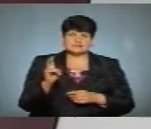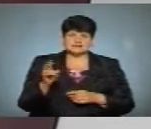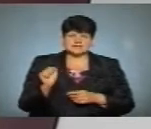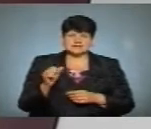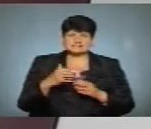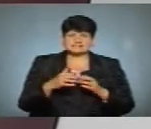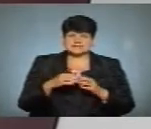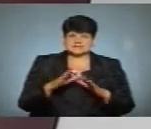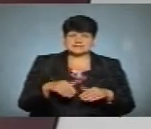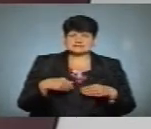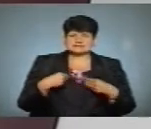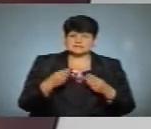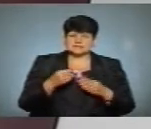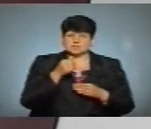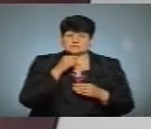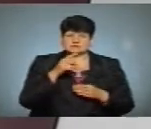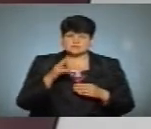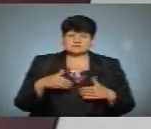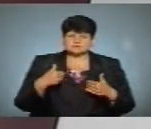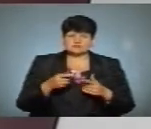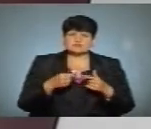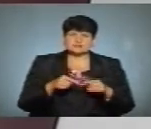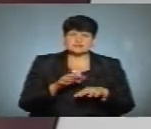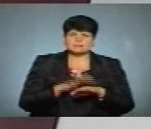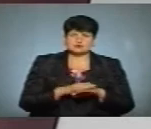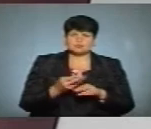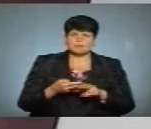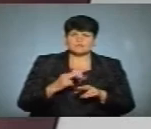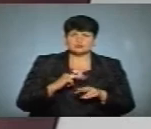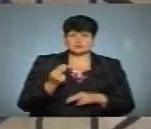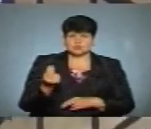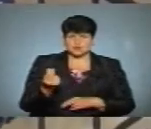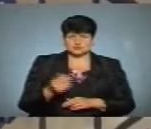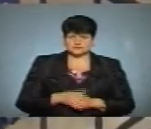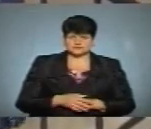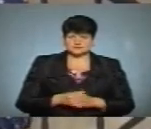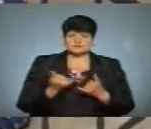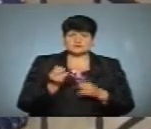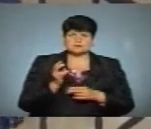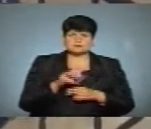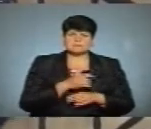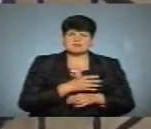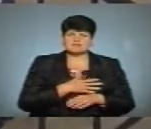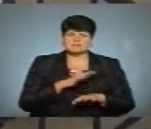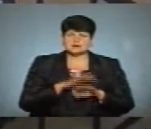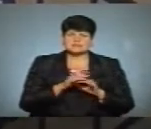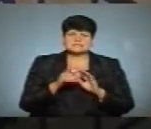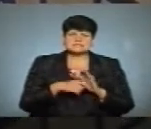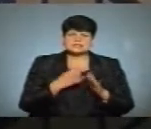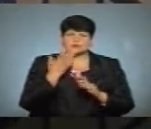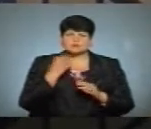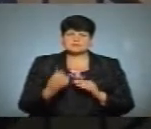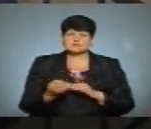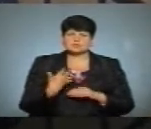пробне ЗНО і звернулася до одного із відділень банку, щоб повернути кошти. Сьогодні я прийшла до Приватбанку дізнатися, коли мені